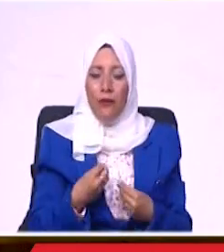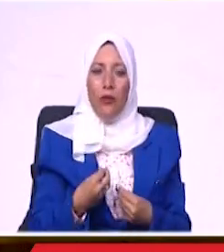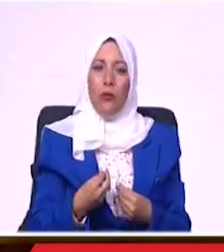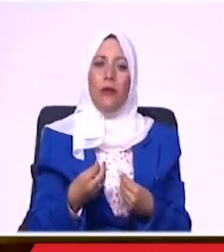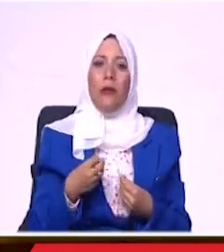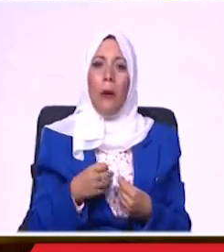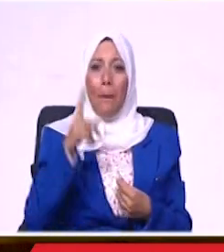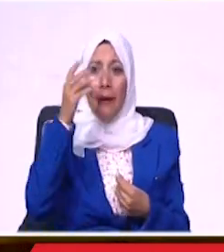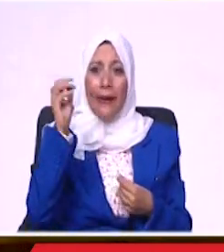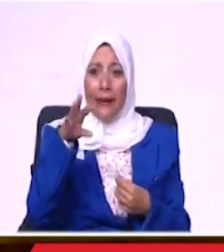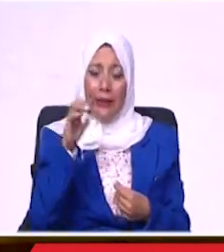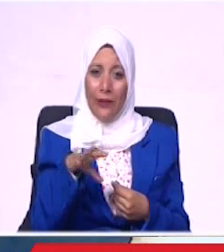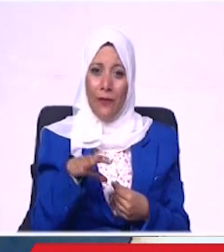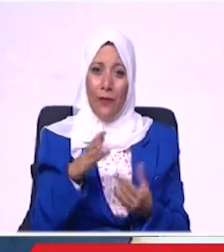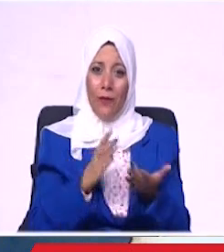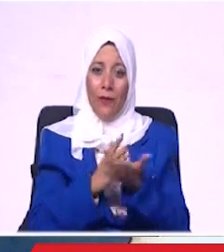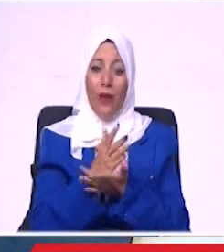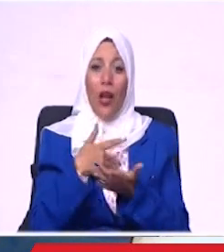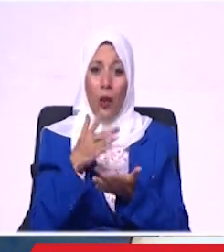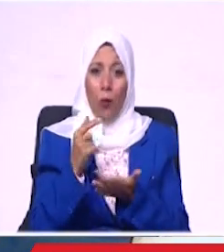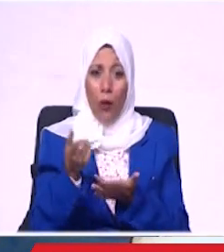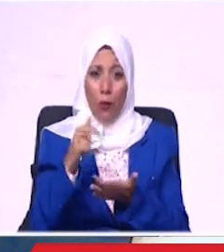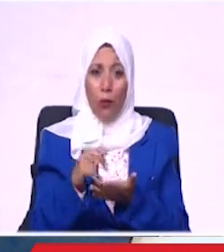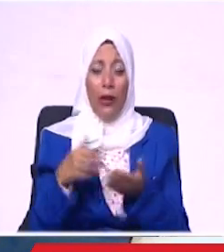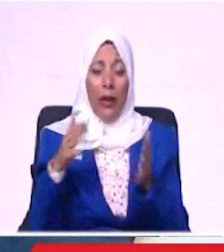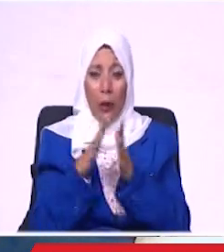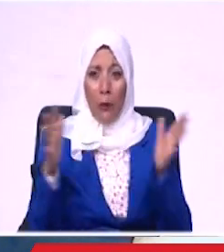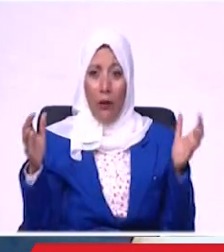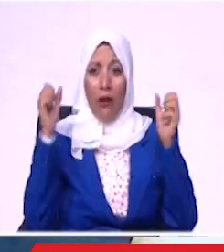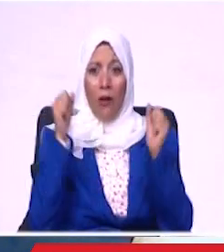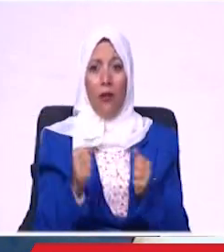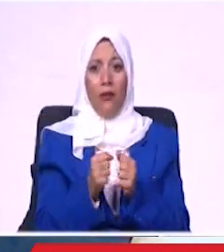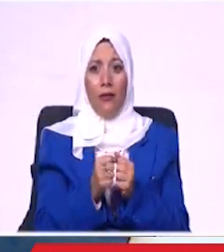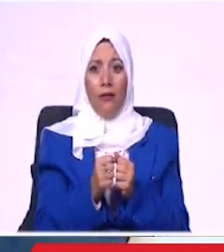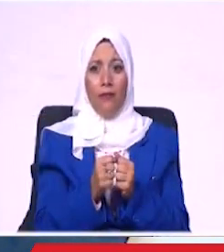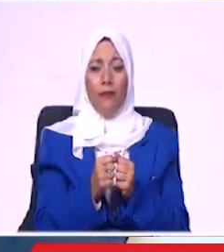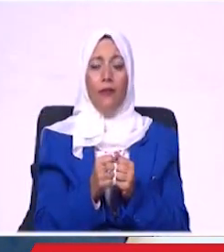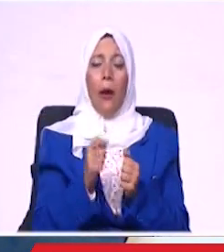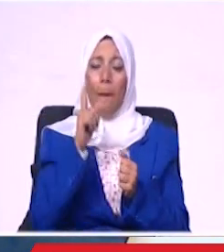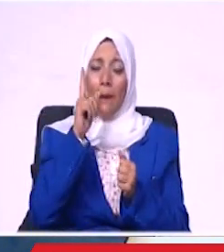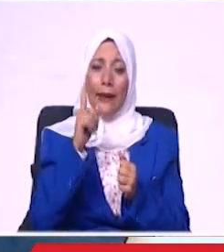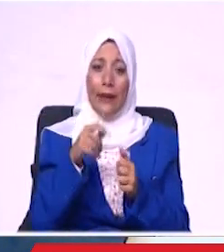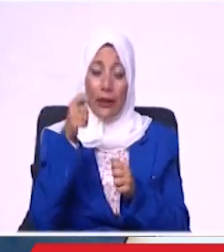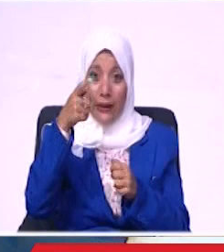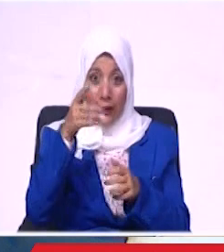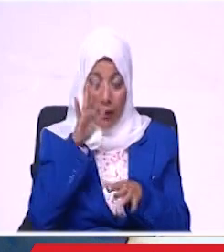وربنا لا، وعندي يجازيكي، اخويا سمير كمان يعني كبير، ده جزاء الصابرين ان شاء الله.